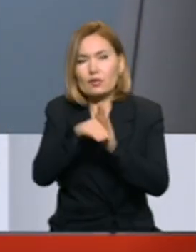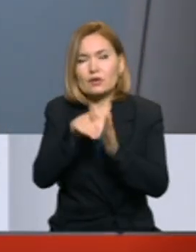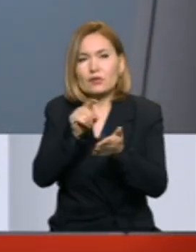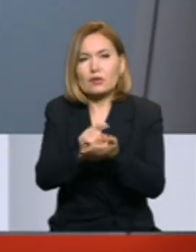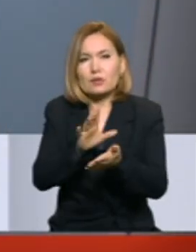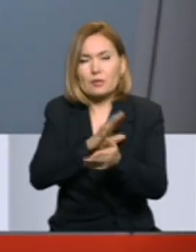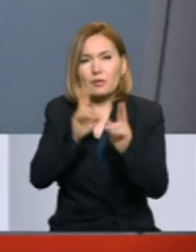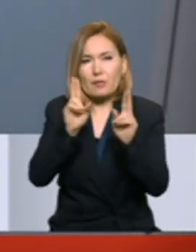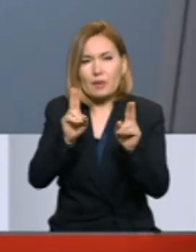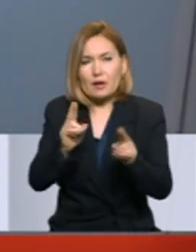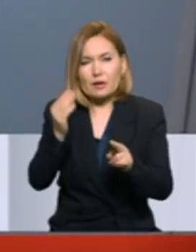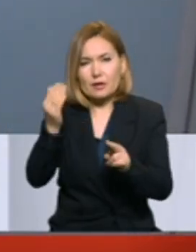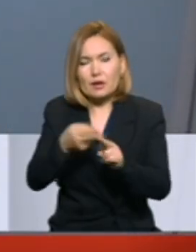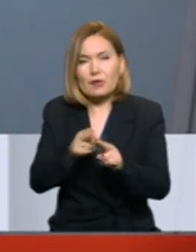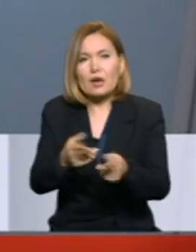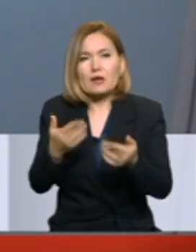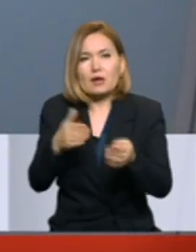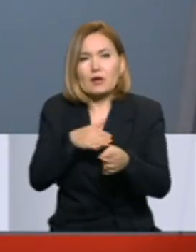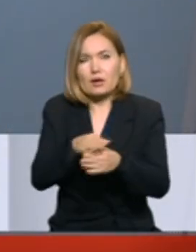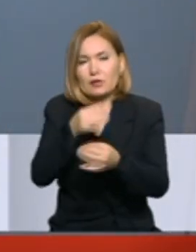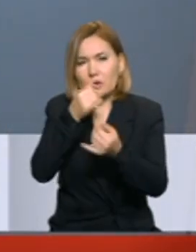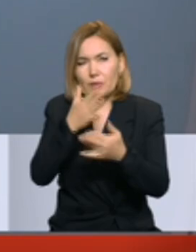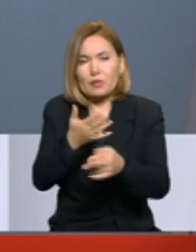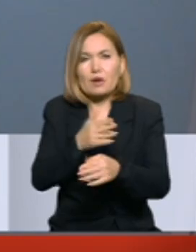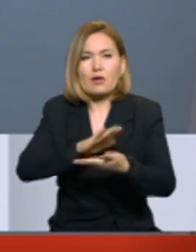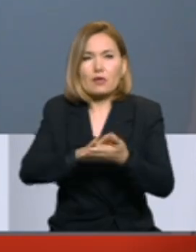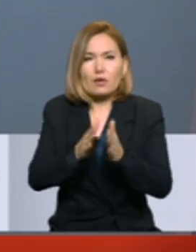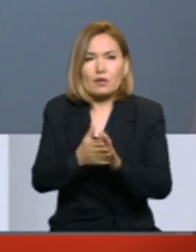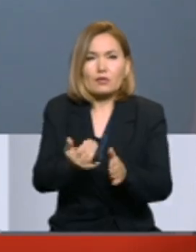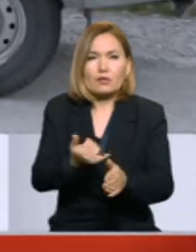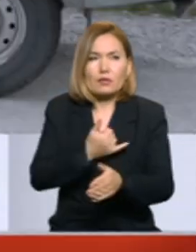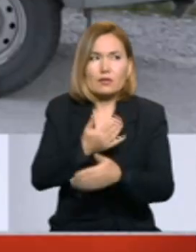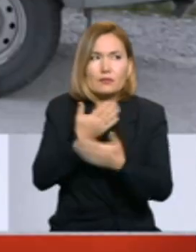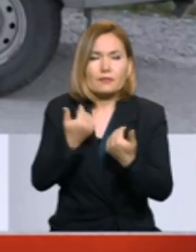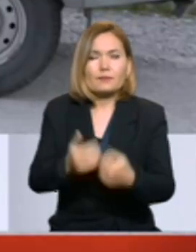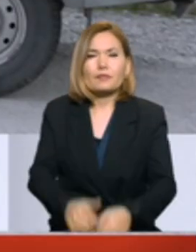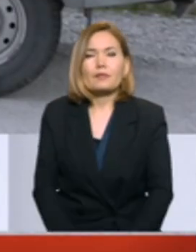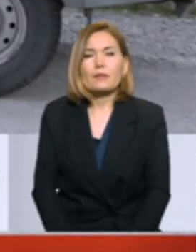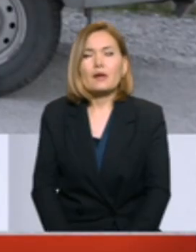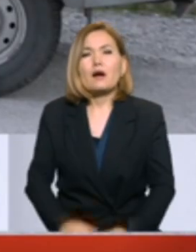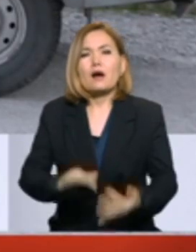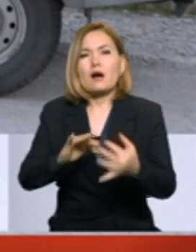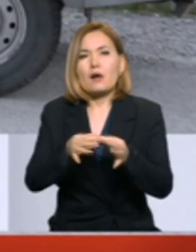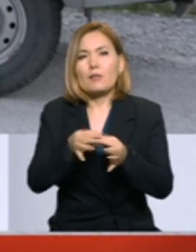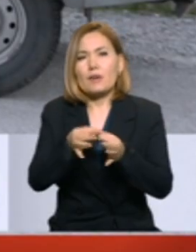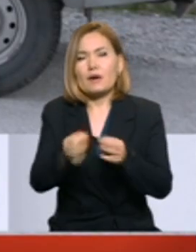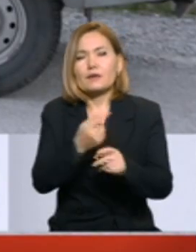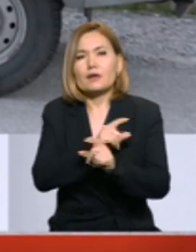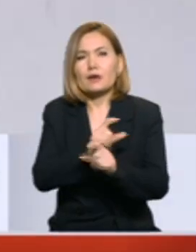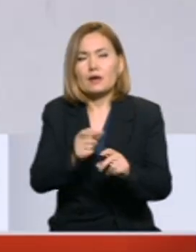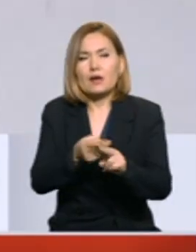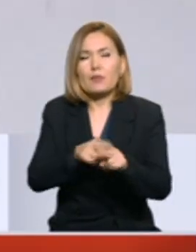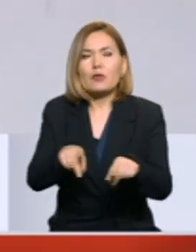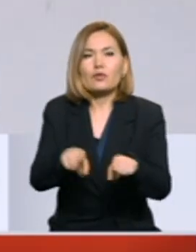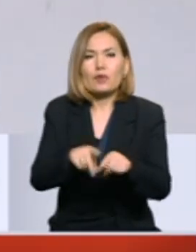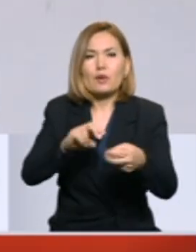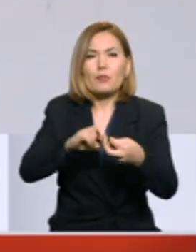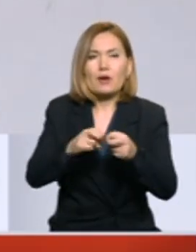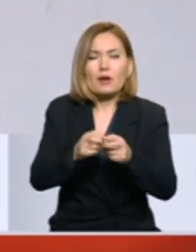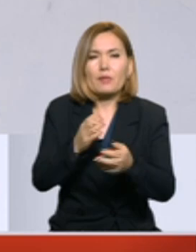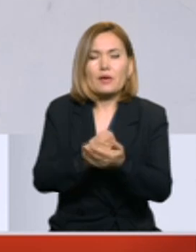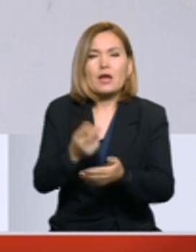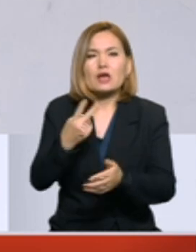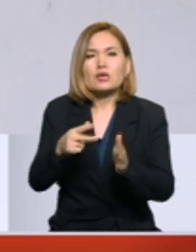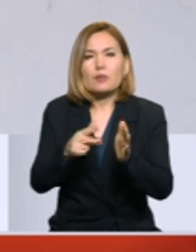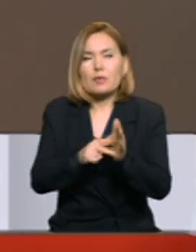тұруы тиіс. Бірақ ондай талапты сақтайтын қазір мұнда мүмкіндік жоқ. Манкент ауылындағы емханада да тура осы жағдай.